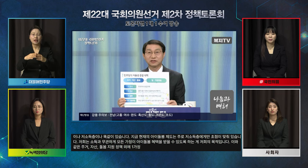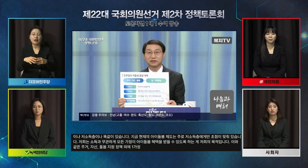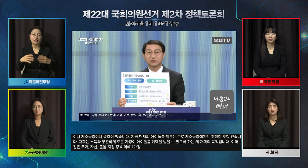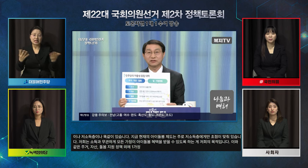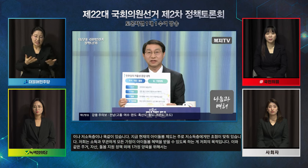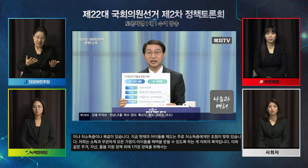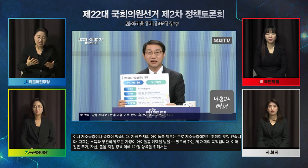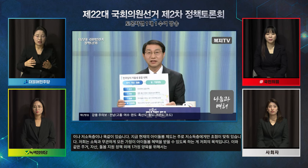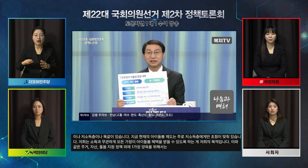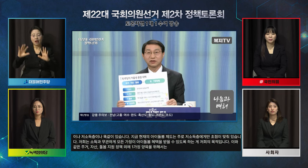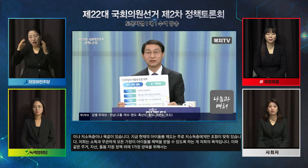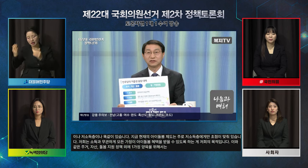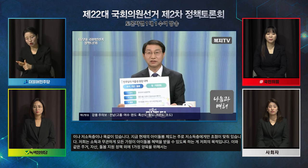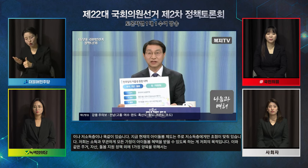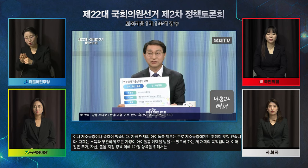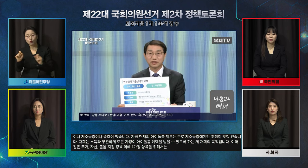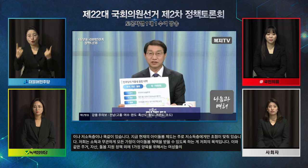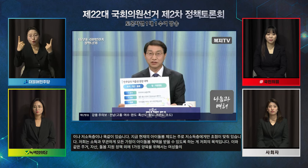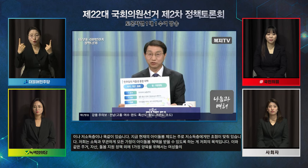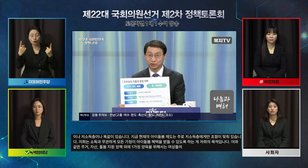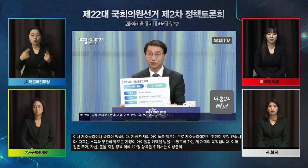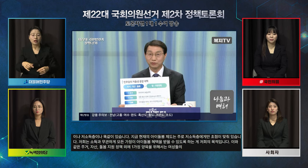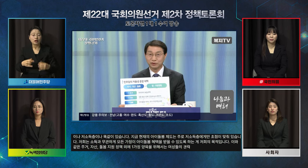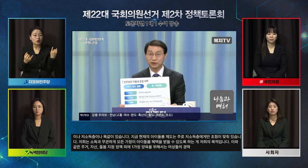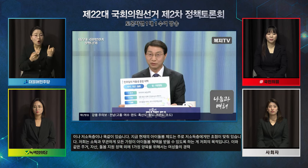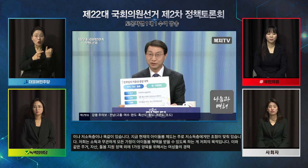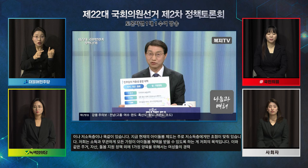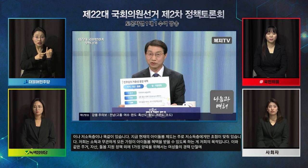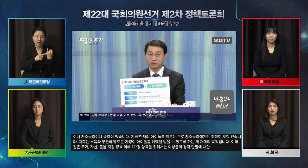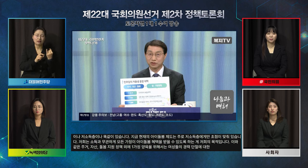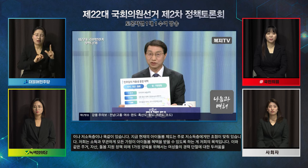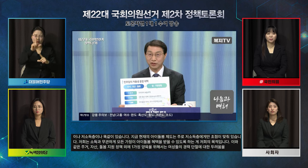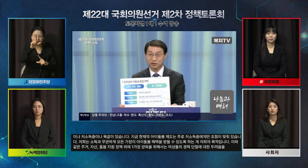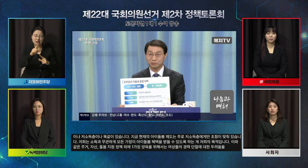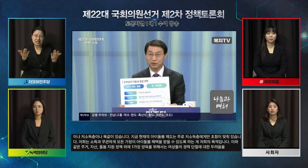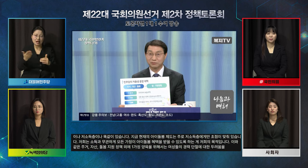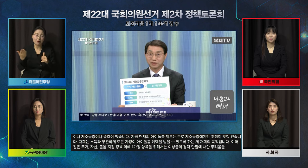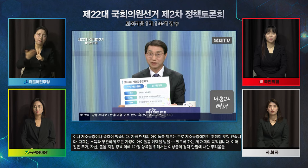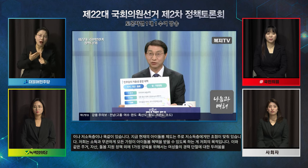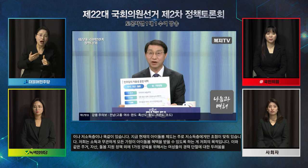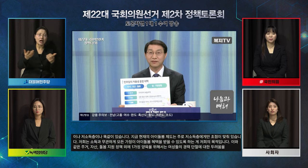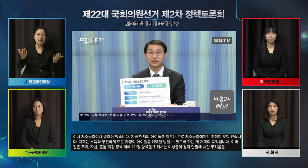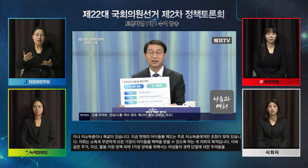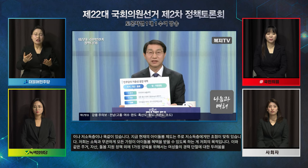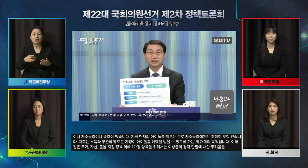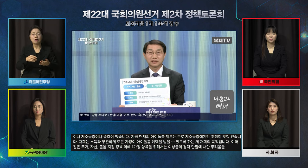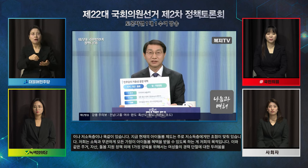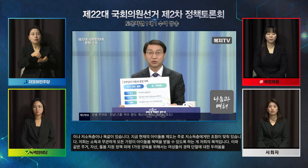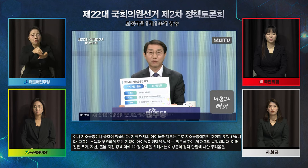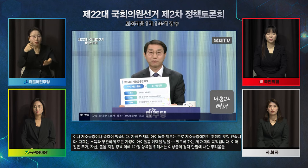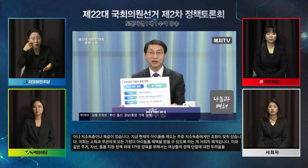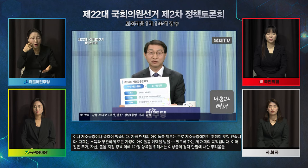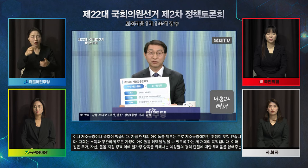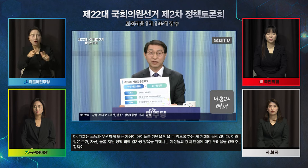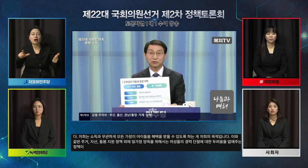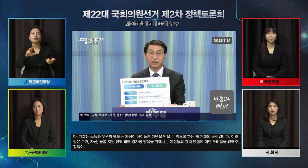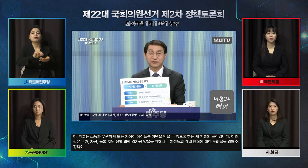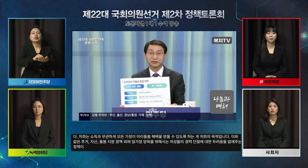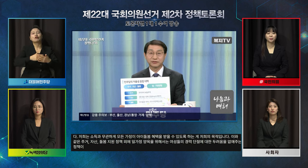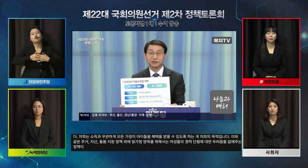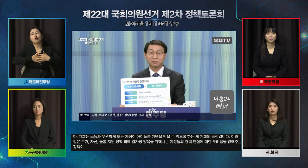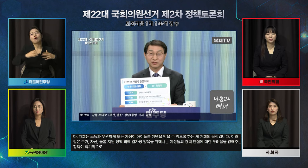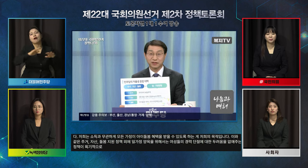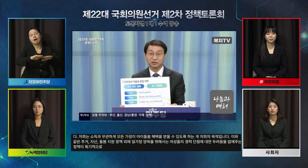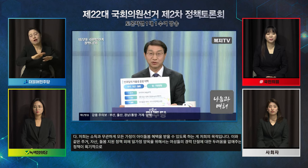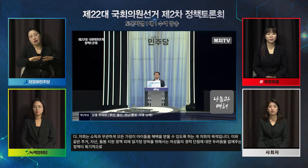여성들의 경력 단절에 대한 두려움을 없애주는 정책이 획기적이 필요합니다. 또한 독방 육아라고